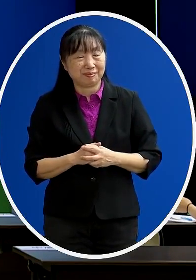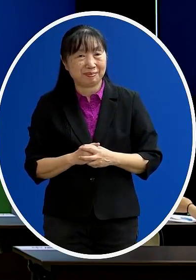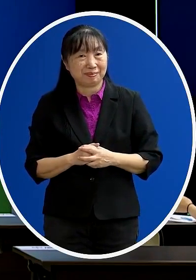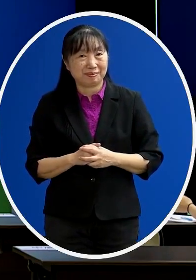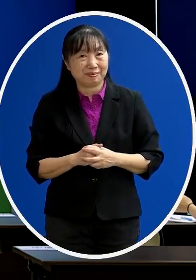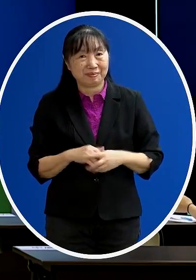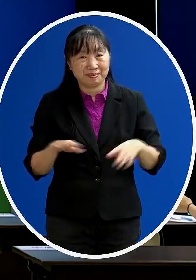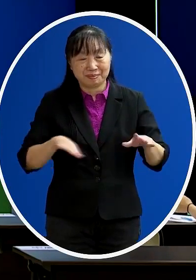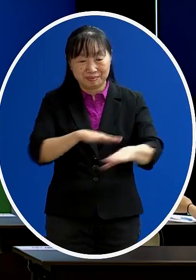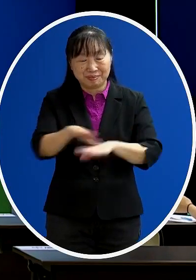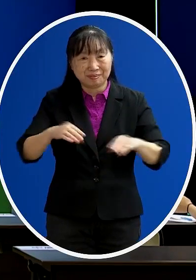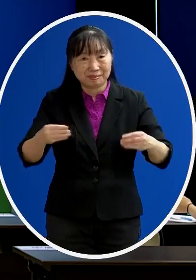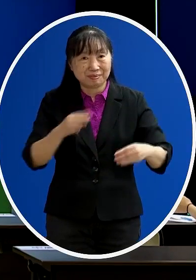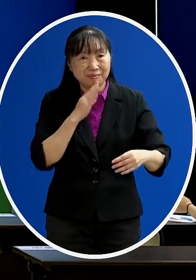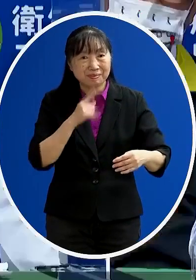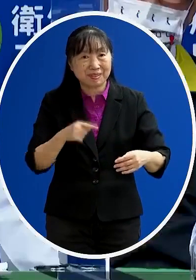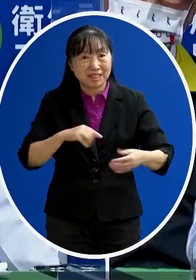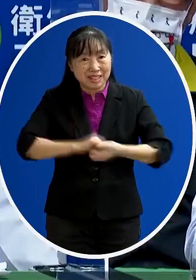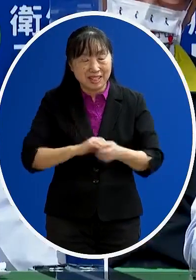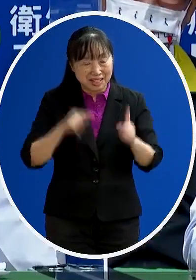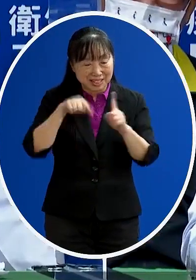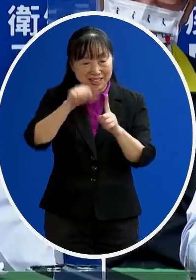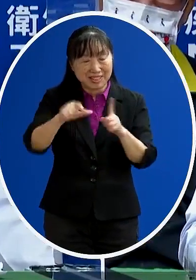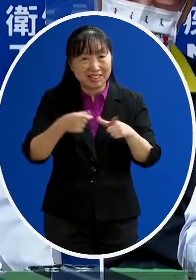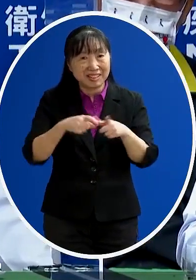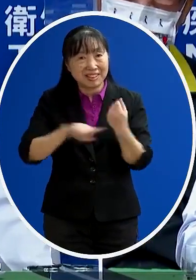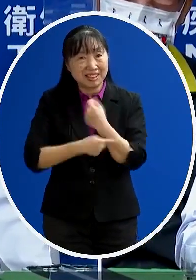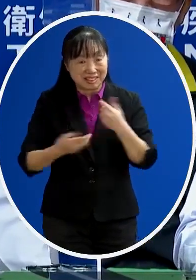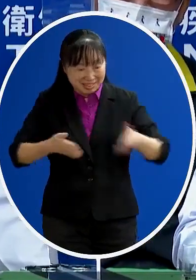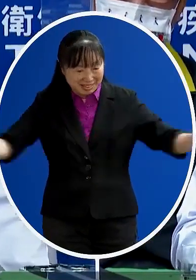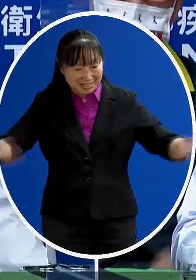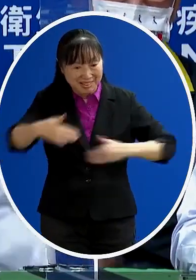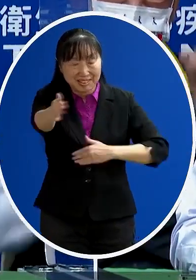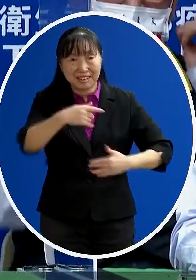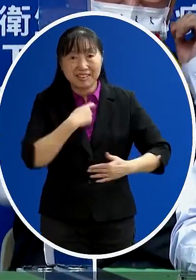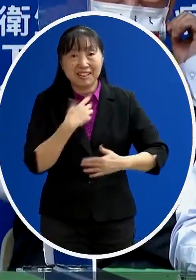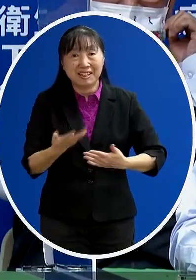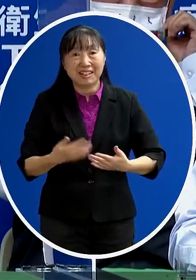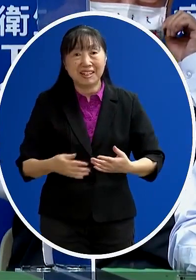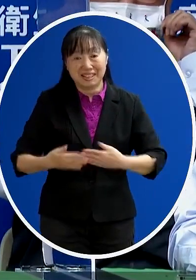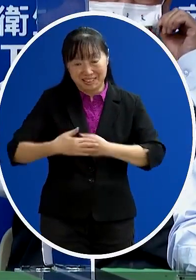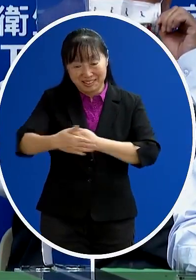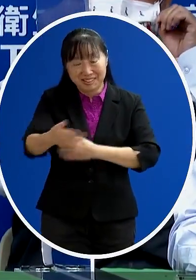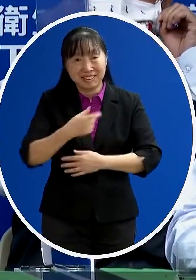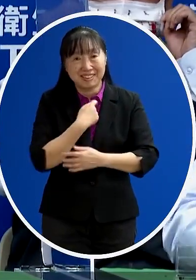可能那个麻将桌要1.5公尺了哈，维持一个社交距离，